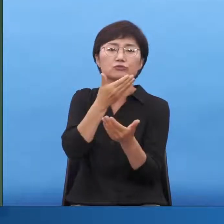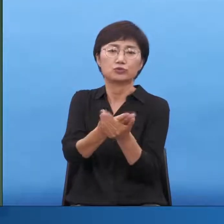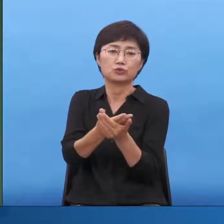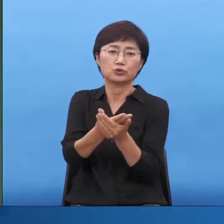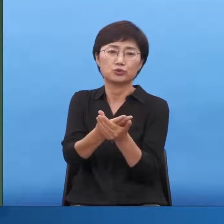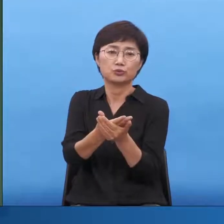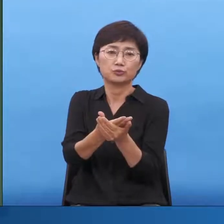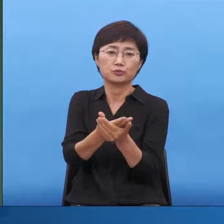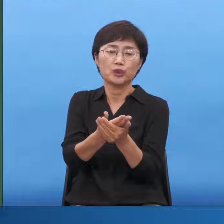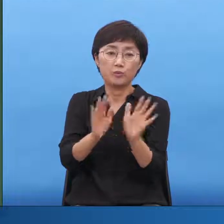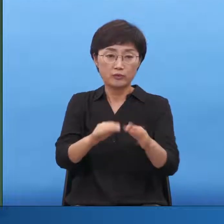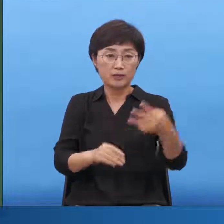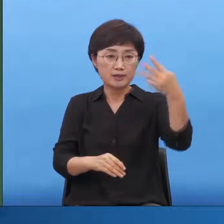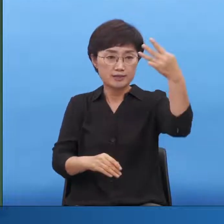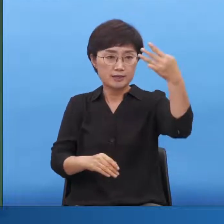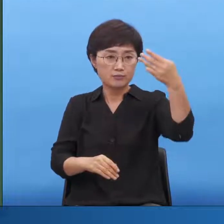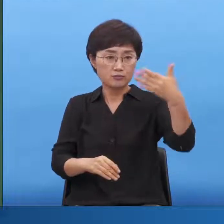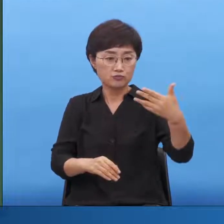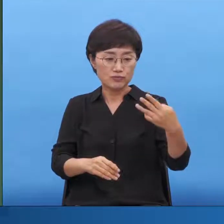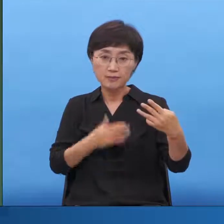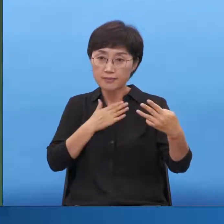393이라는 말씀인데 3이 뭔가 하니까